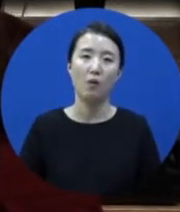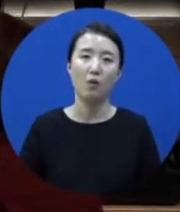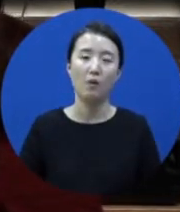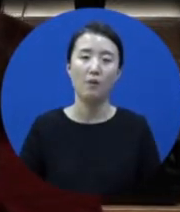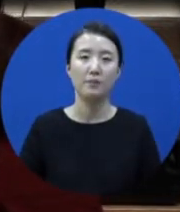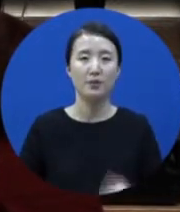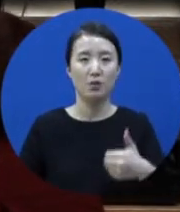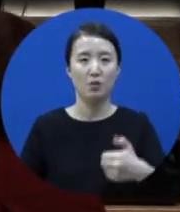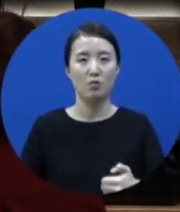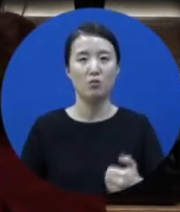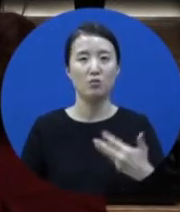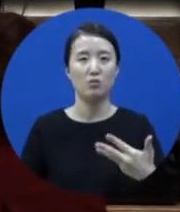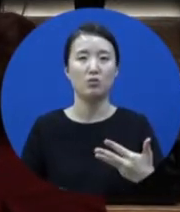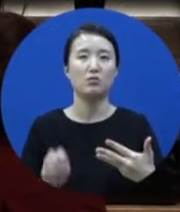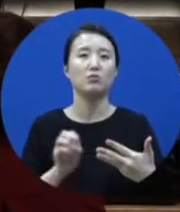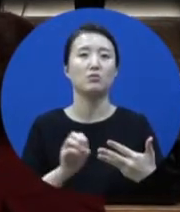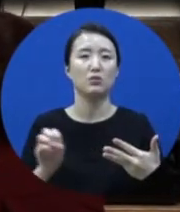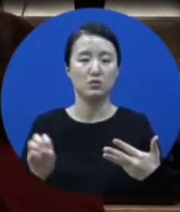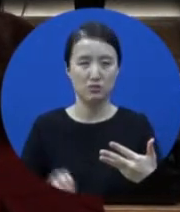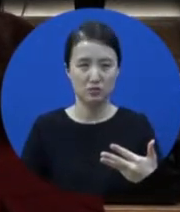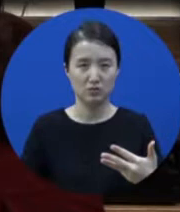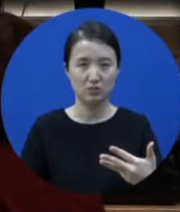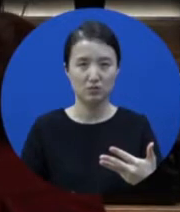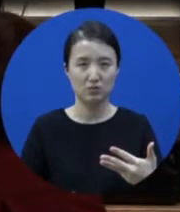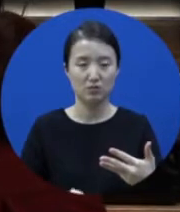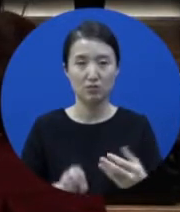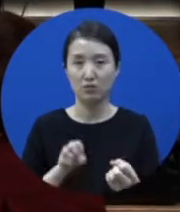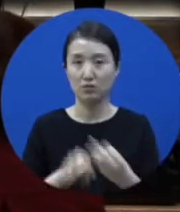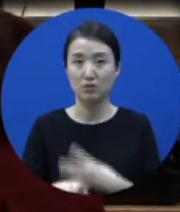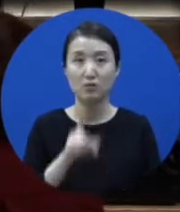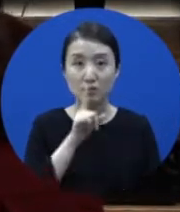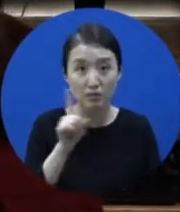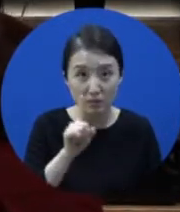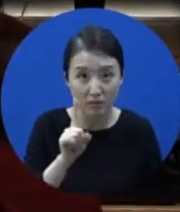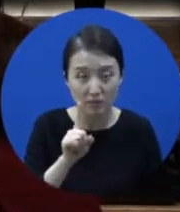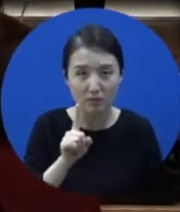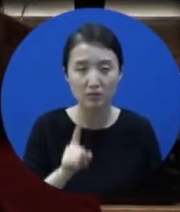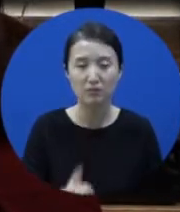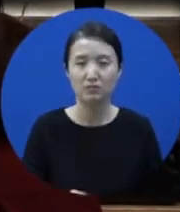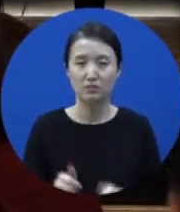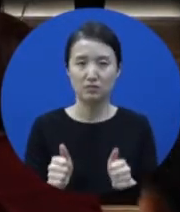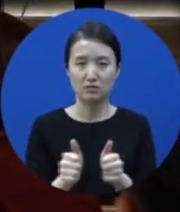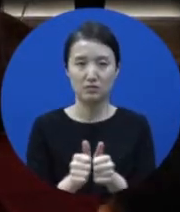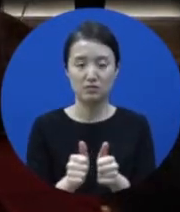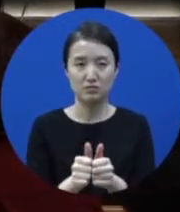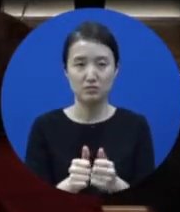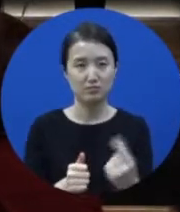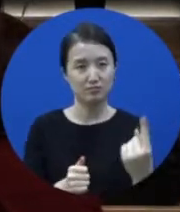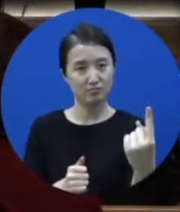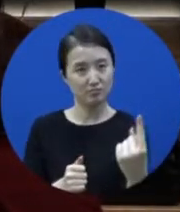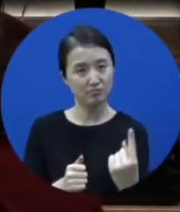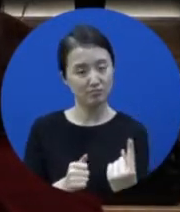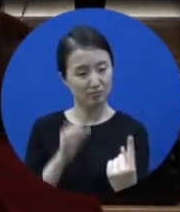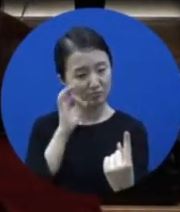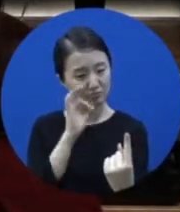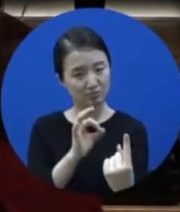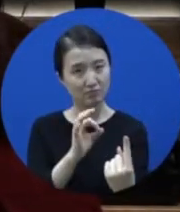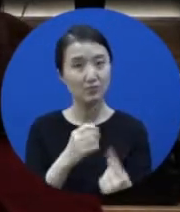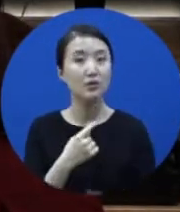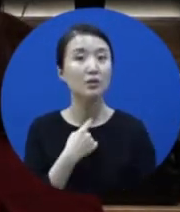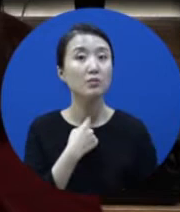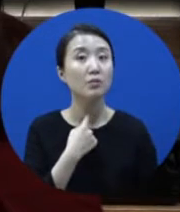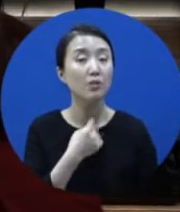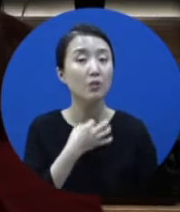58%가 예, 남성을 만났을 때그 남성의 어떤 점, 목소리가 좋다고 느낀